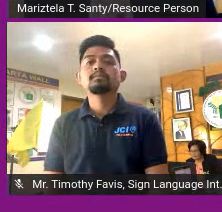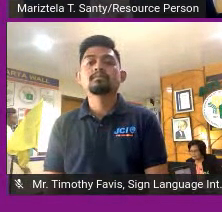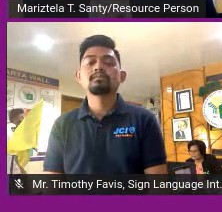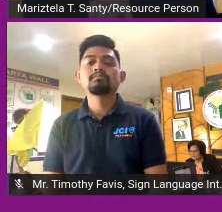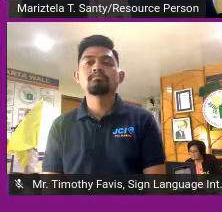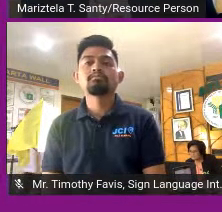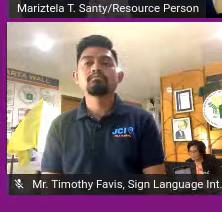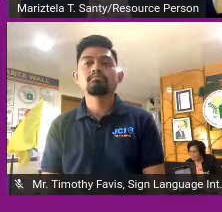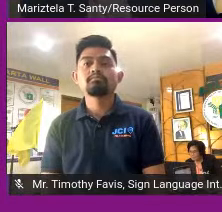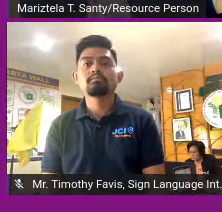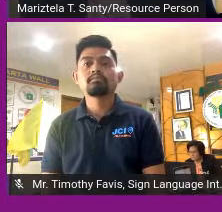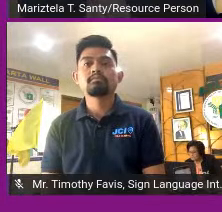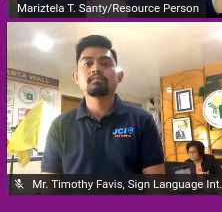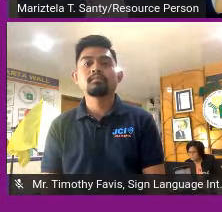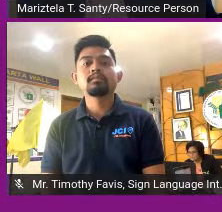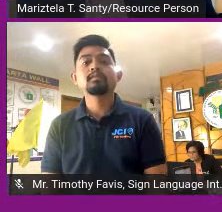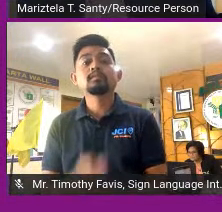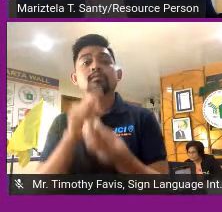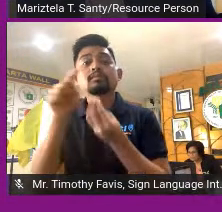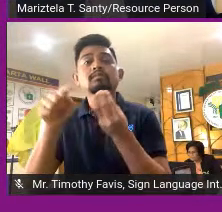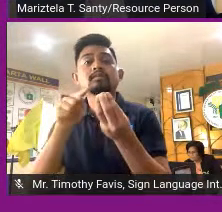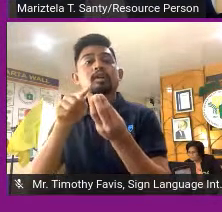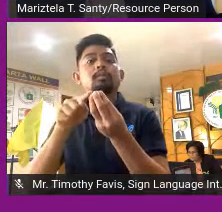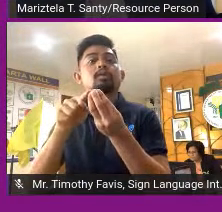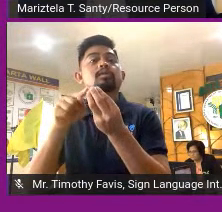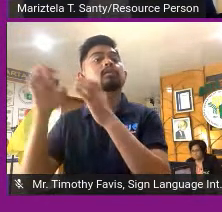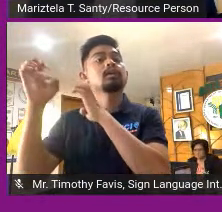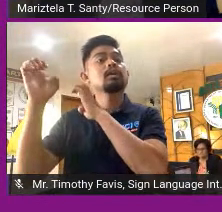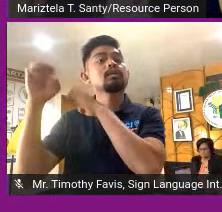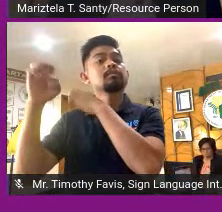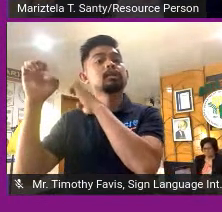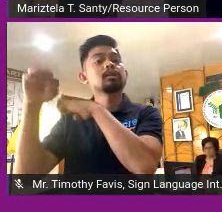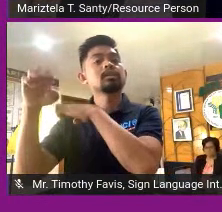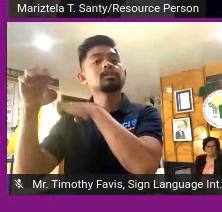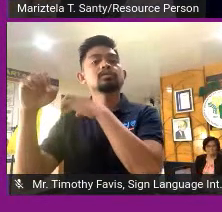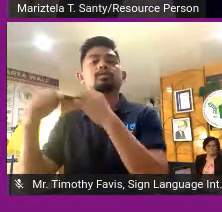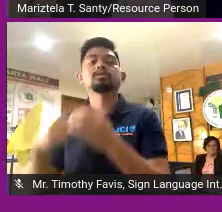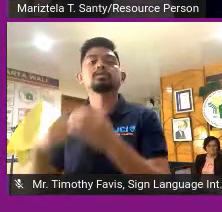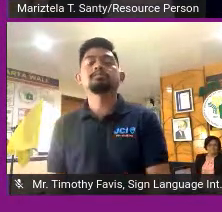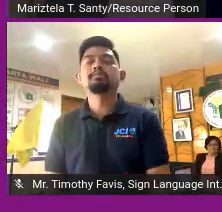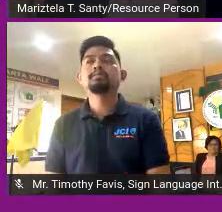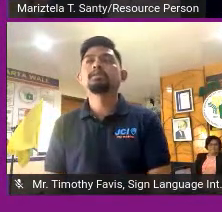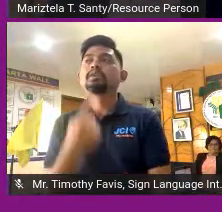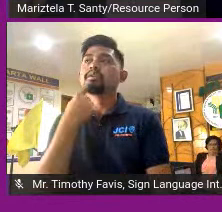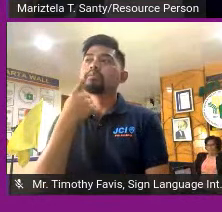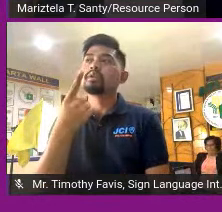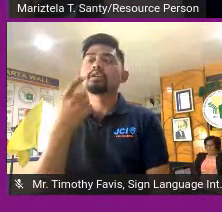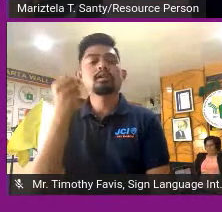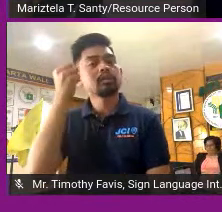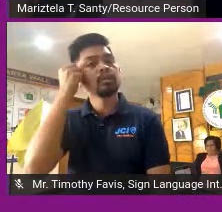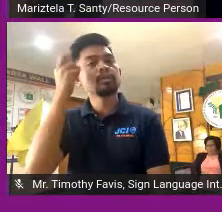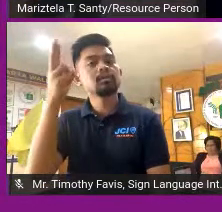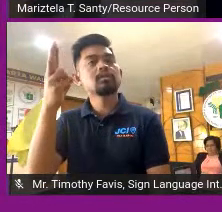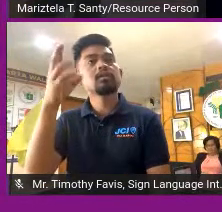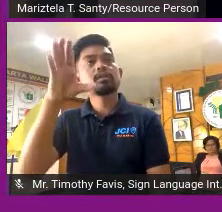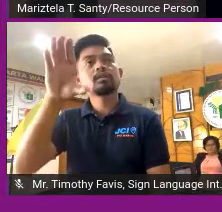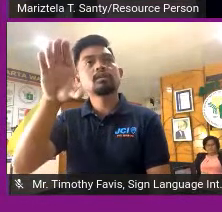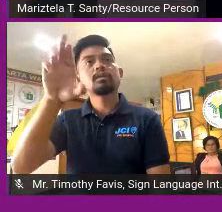Ano daw? Regarding dun sa kanya, sa mga expectations, ano po? Sabi po ni Mr. Crisaldo Pablo, my